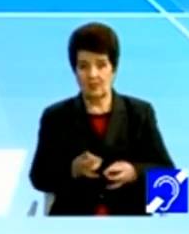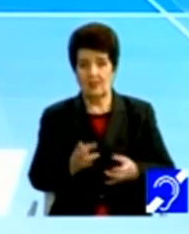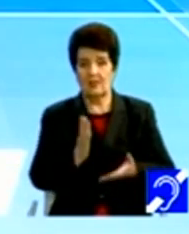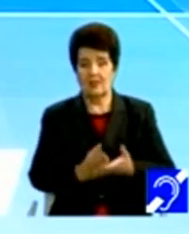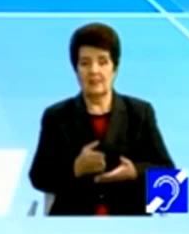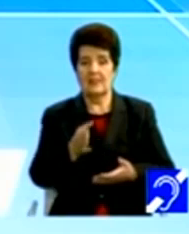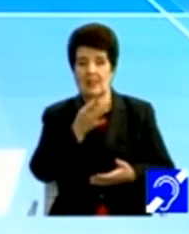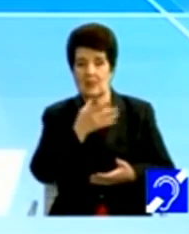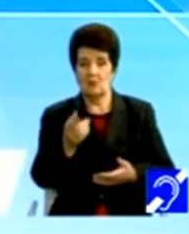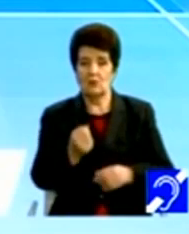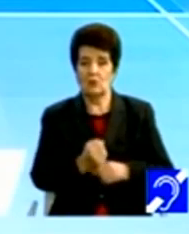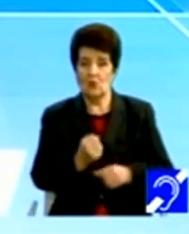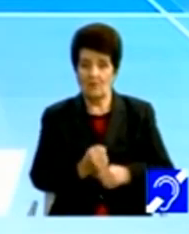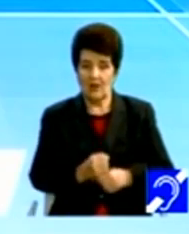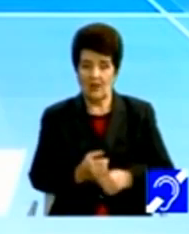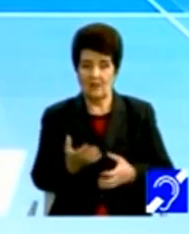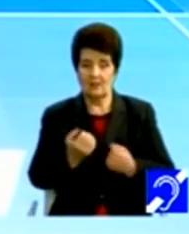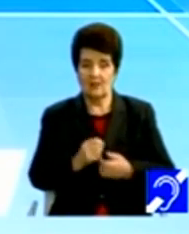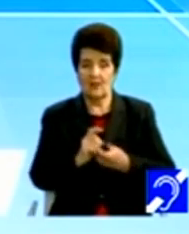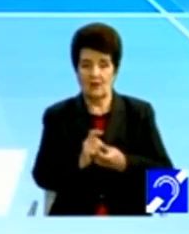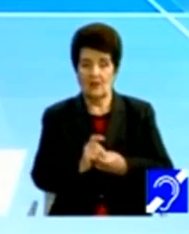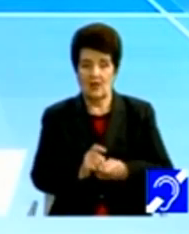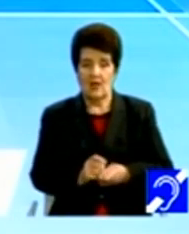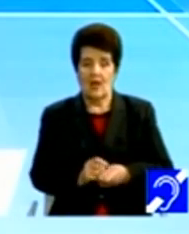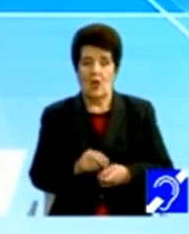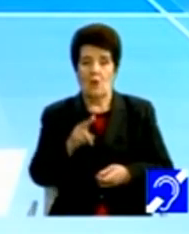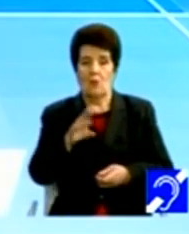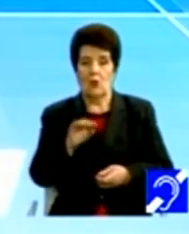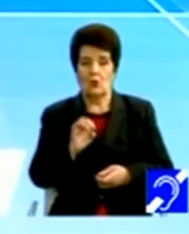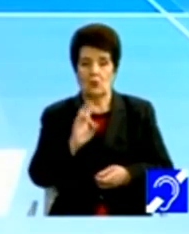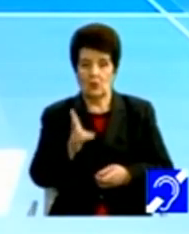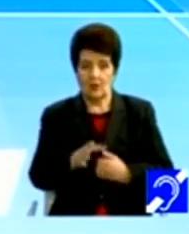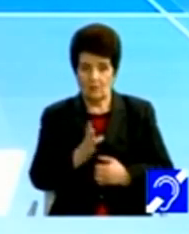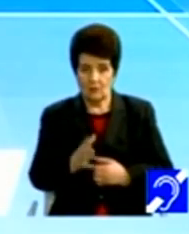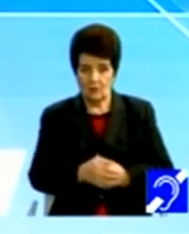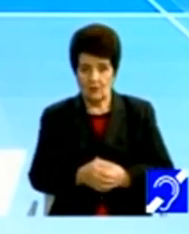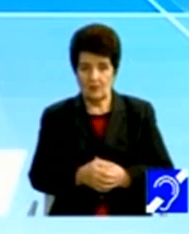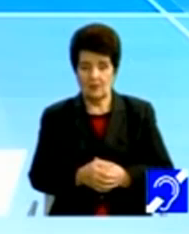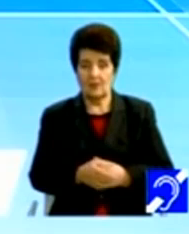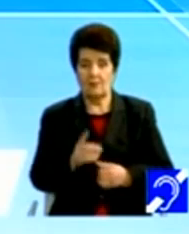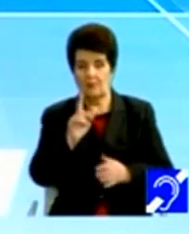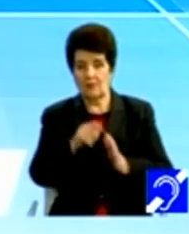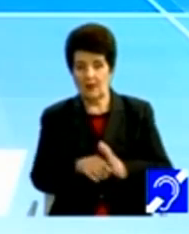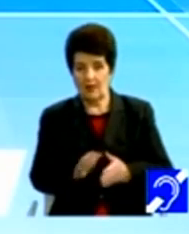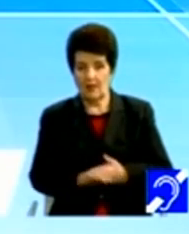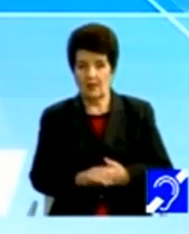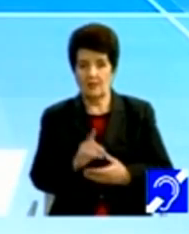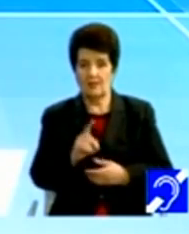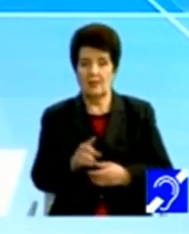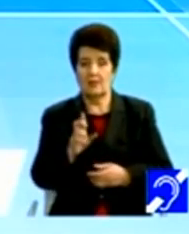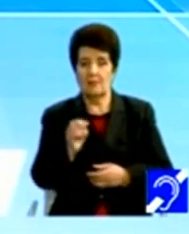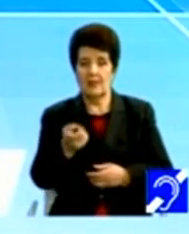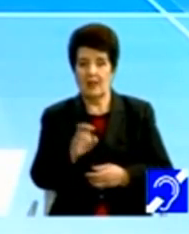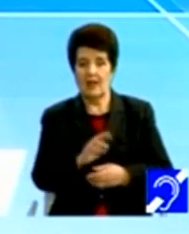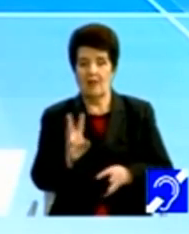să o fac. Mi-am asumat lupta împotriva regimului Plahotniuc. În circumscripții m-am băgat în bătaia